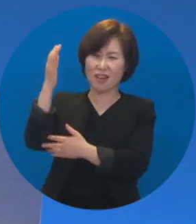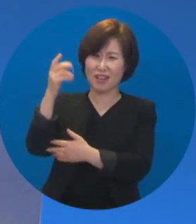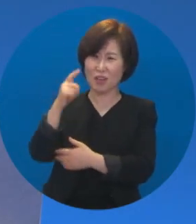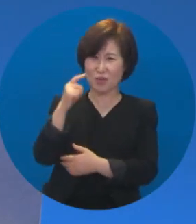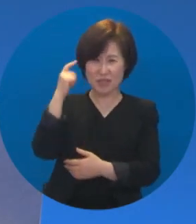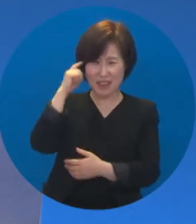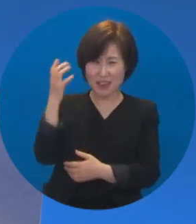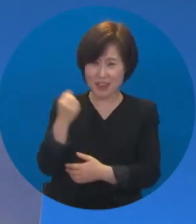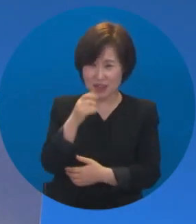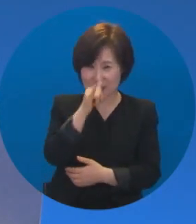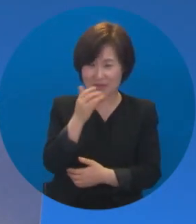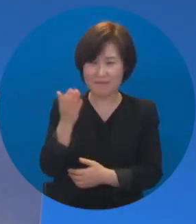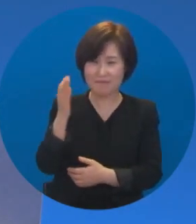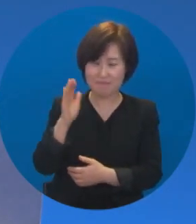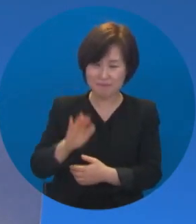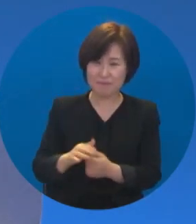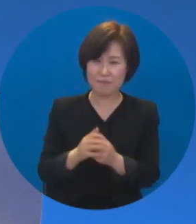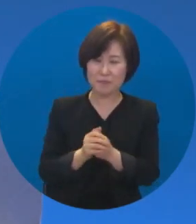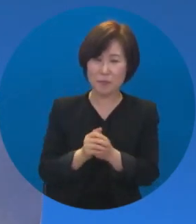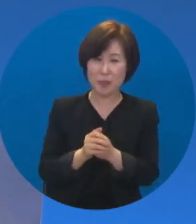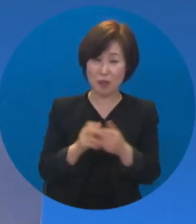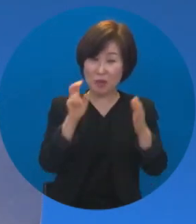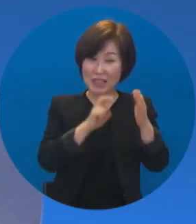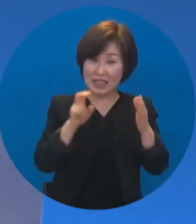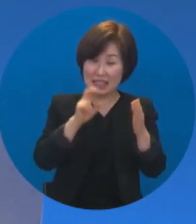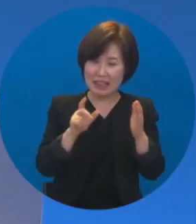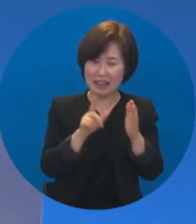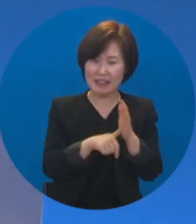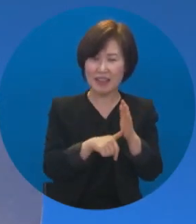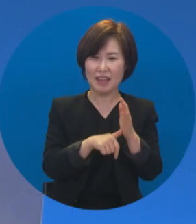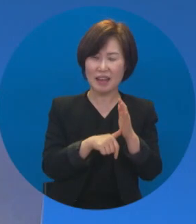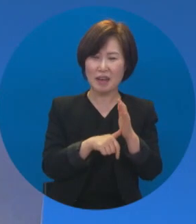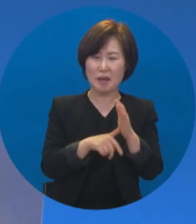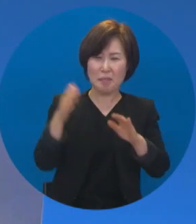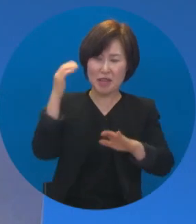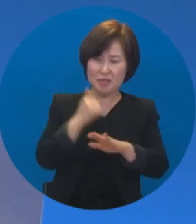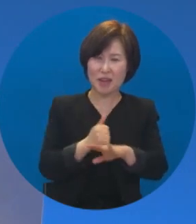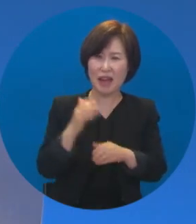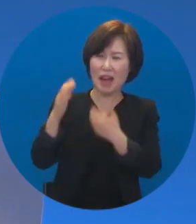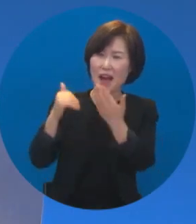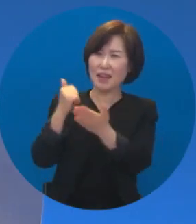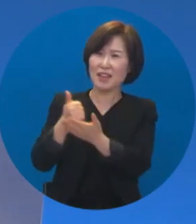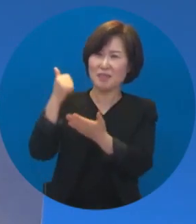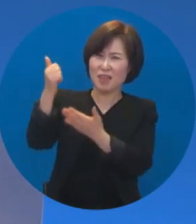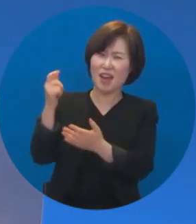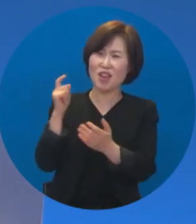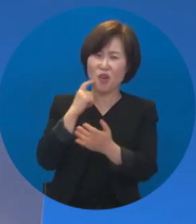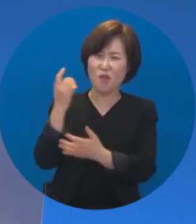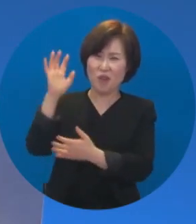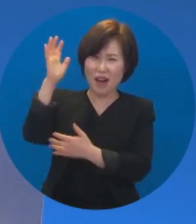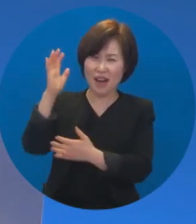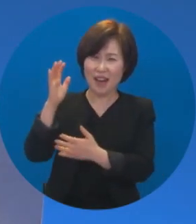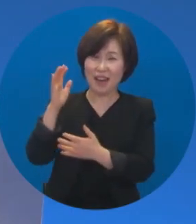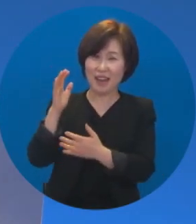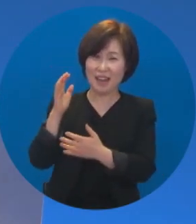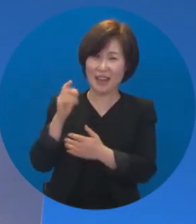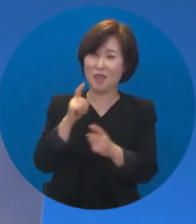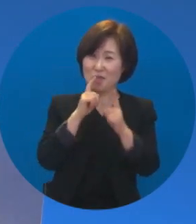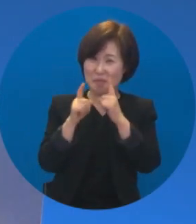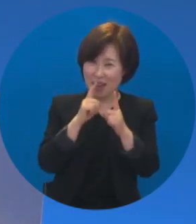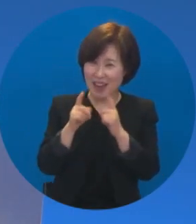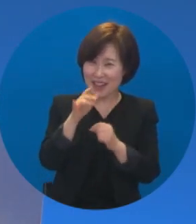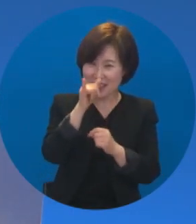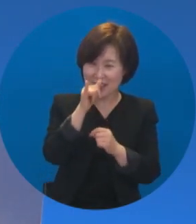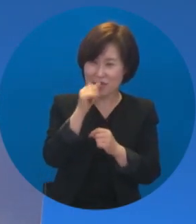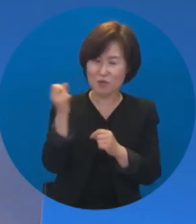하면서 많은 하나님께 영광을 돌리는 구호를 외쳤었고, 또 우리가 그 영광이라는 단어를 시상식 같은 데서